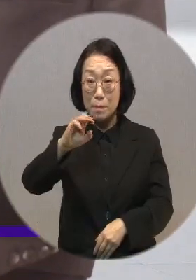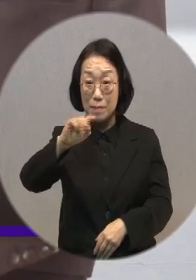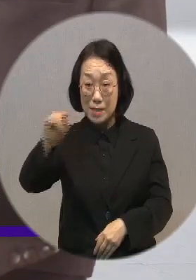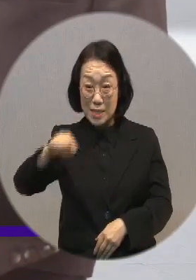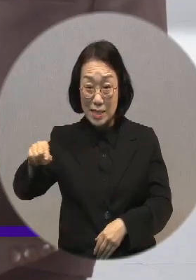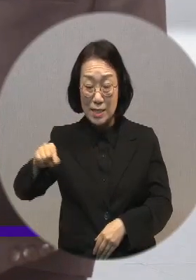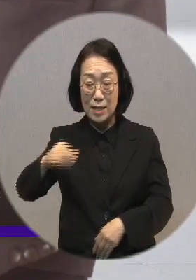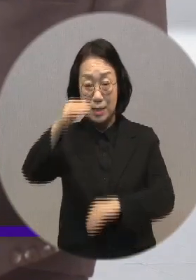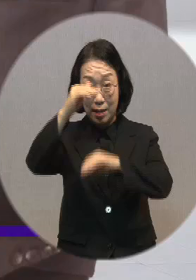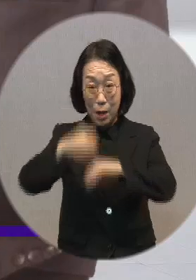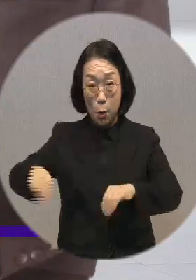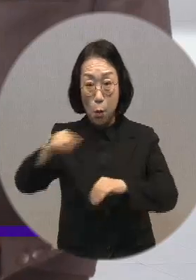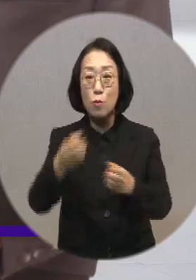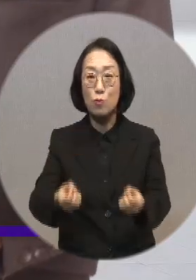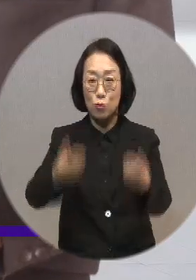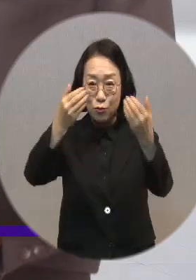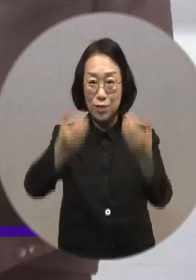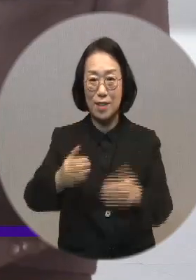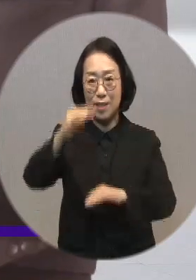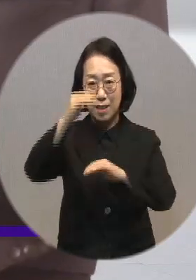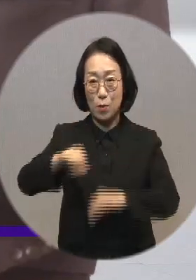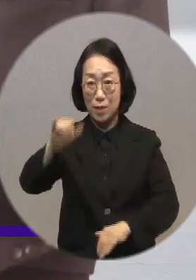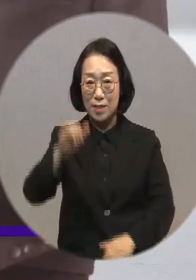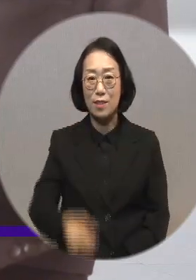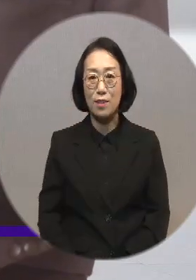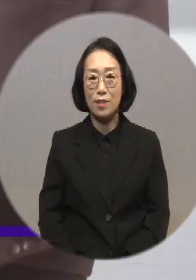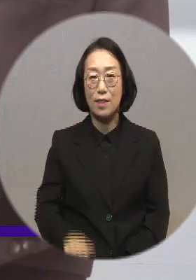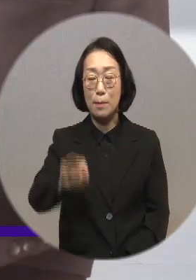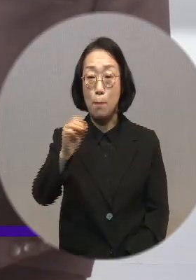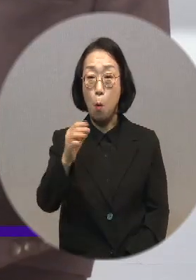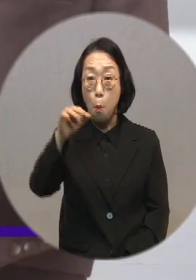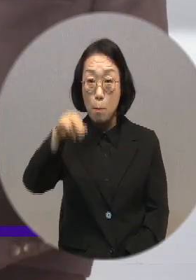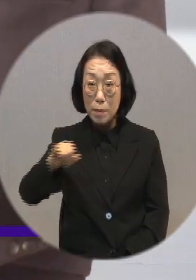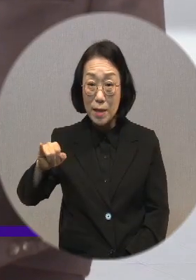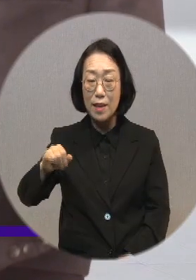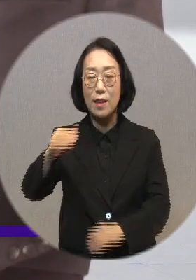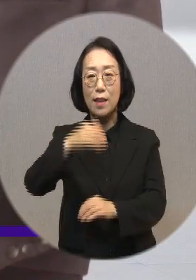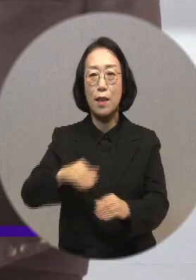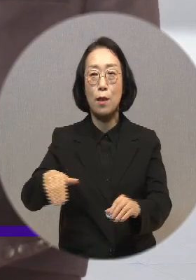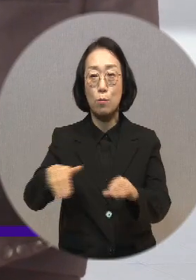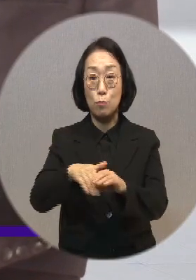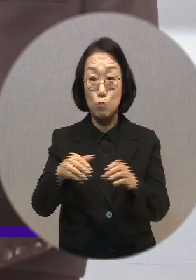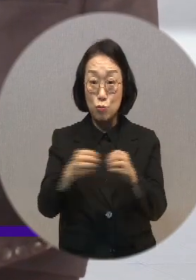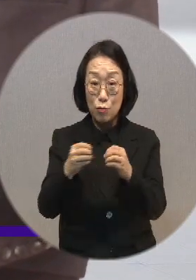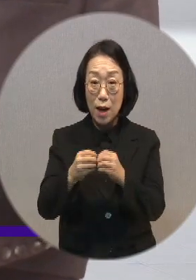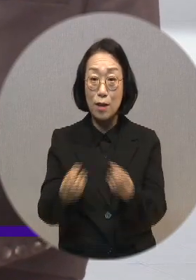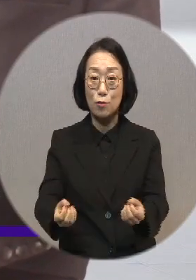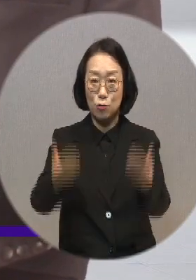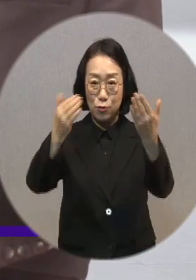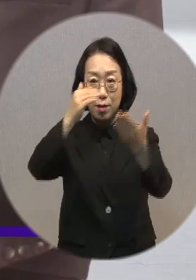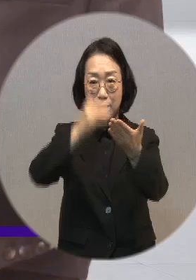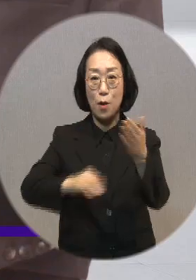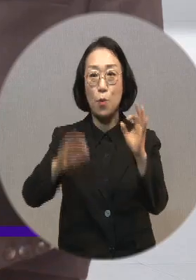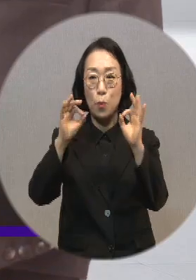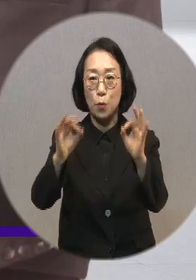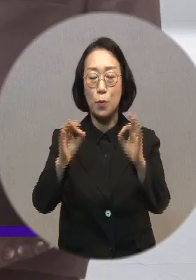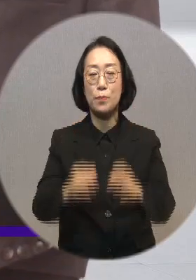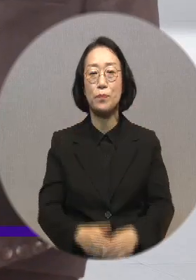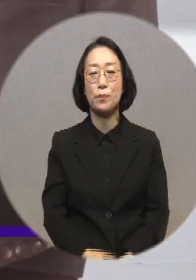상상하고 다가가는 축제가 있습니다. 김호미 기자를 통해 DMZ 문학 축전에 대한 이야기를